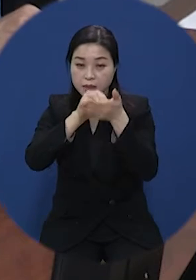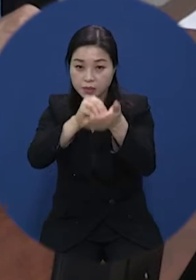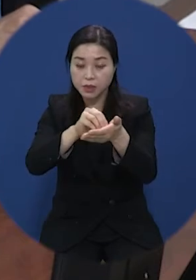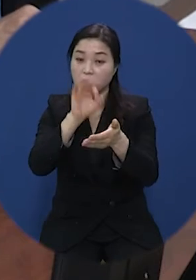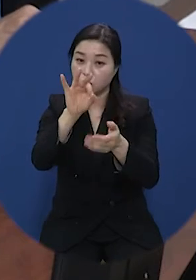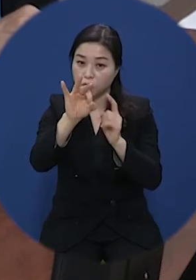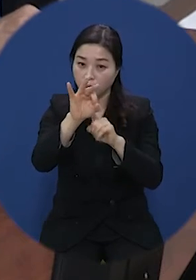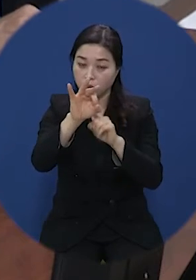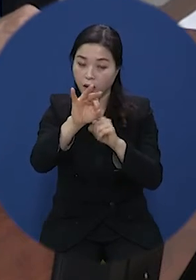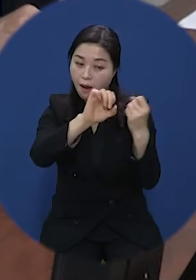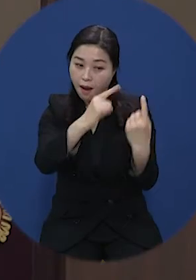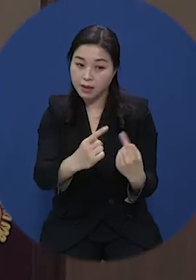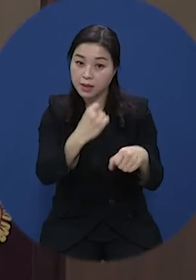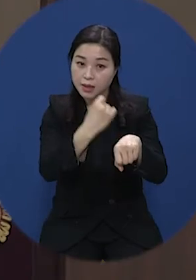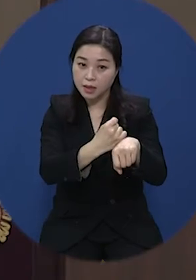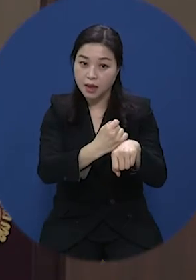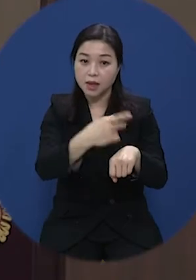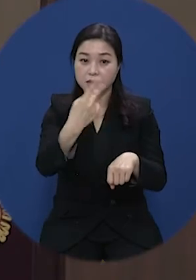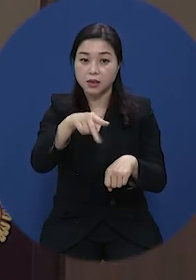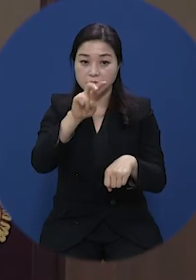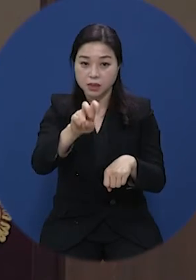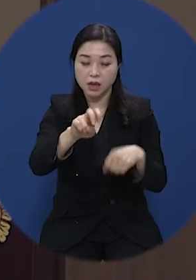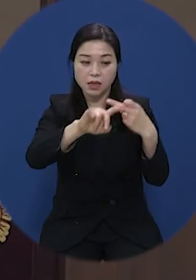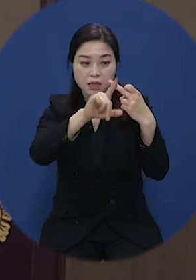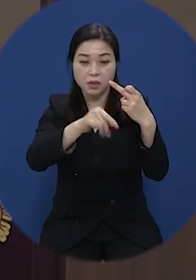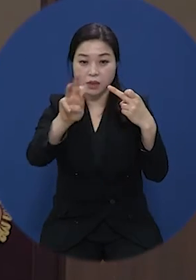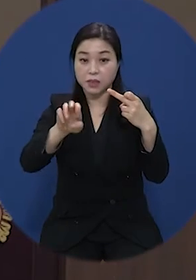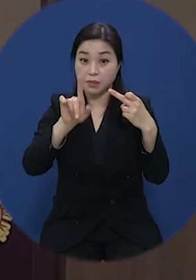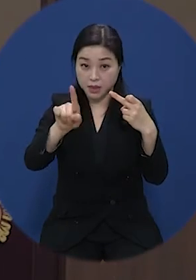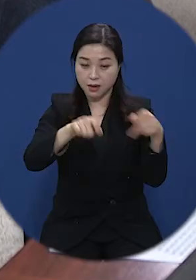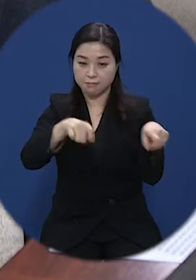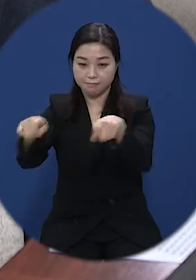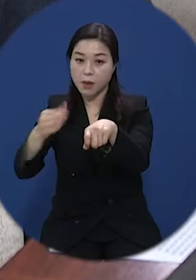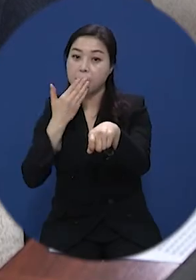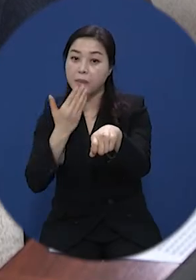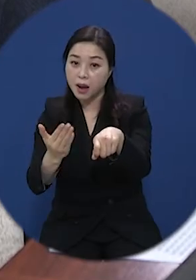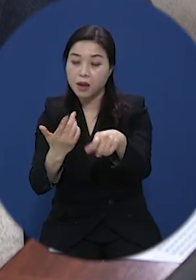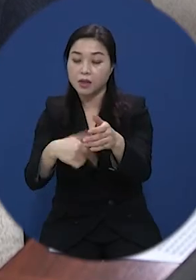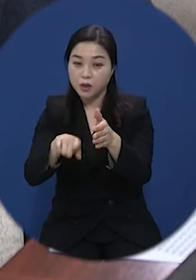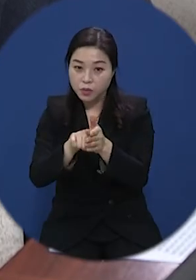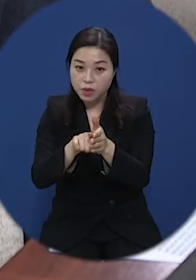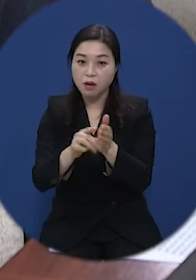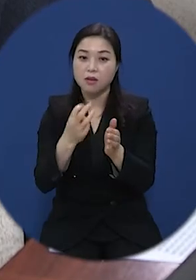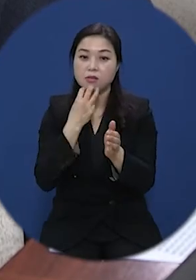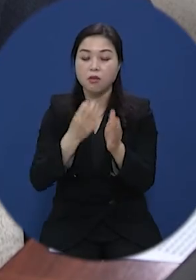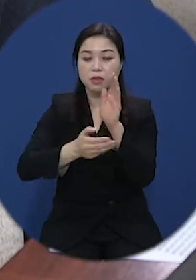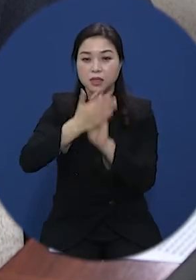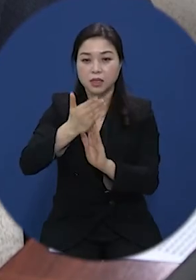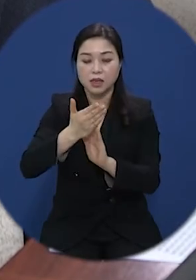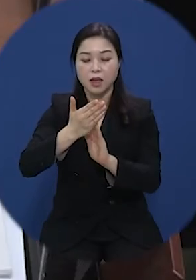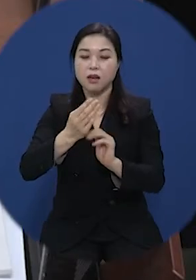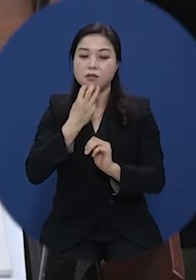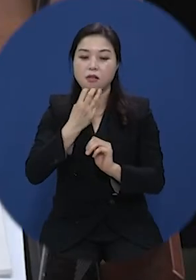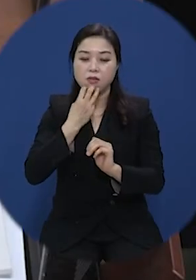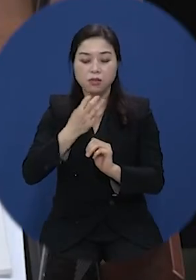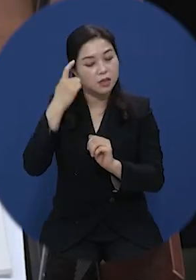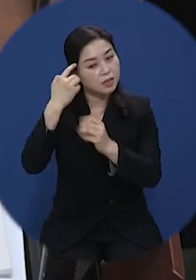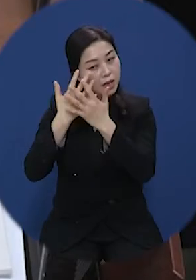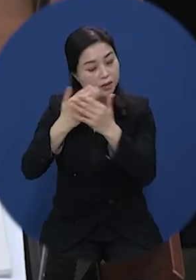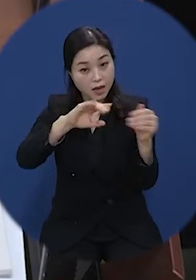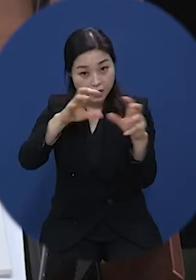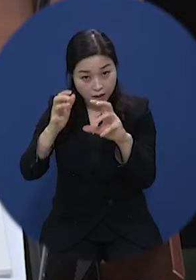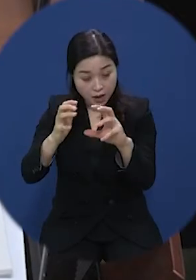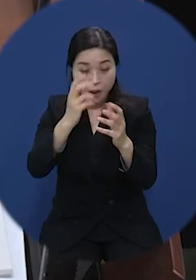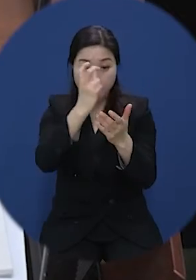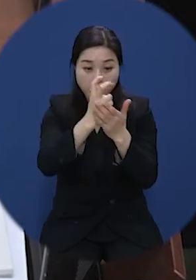것을 2020년 12월 31일까지 연장하기 위해 서울특별시 서울상상나라 운영에 관한 조례 일부